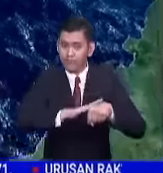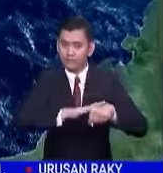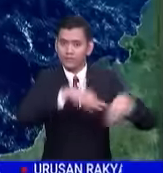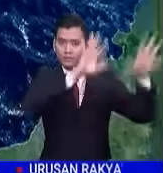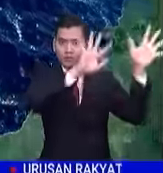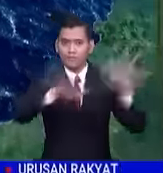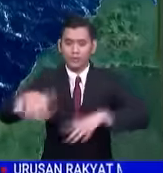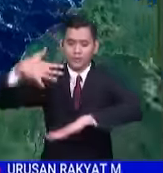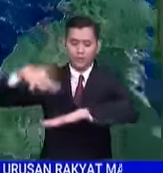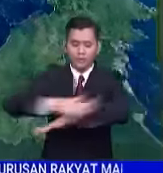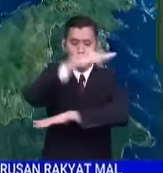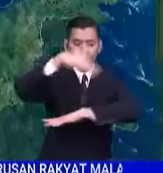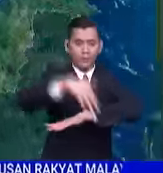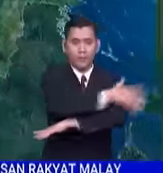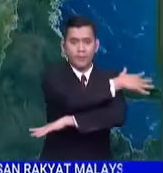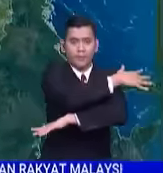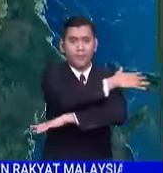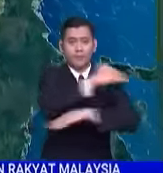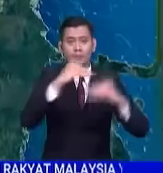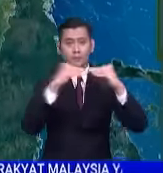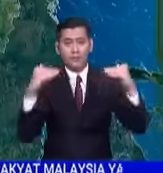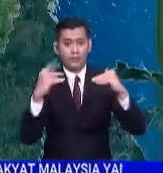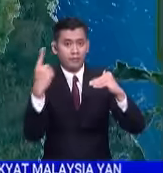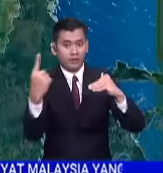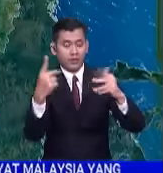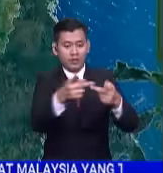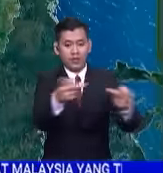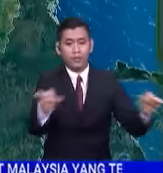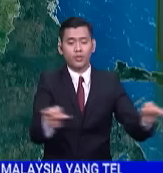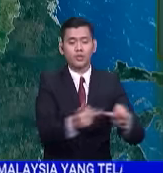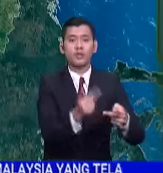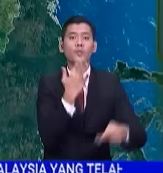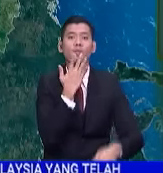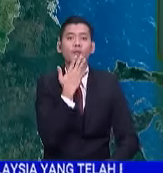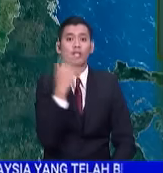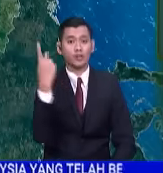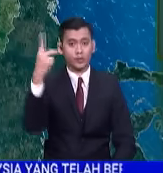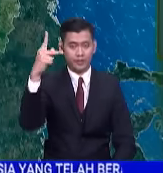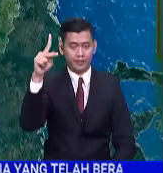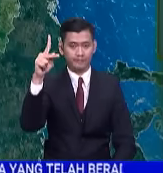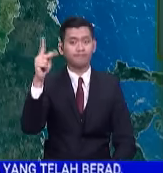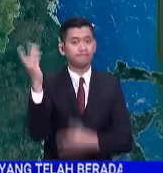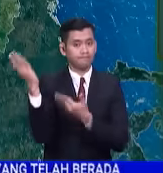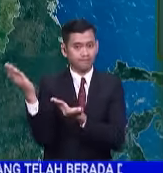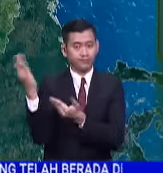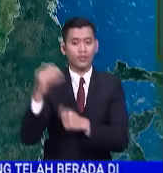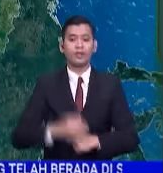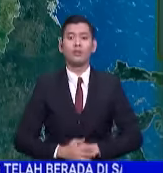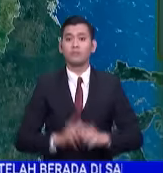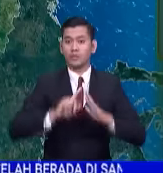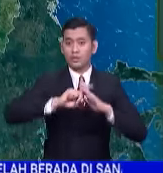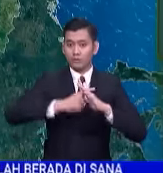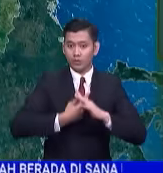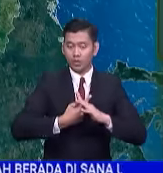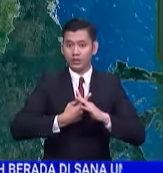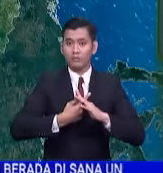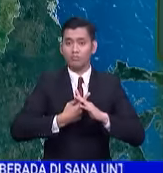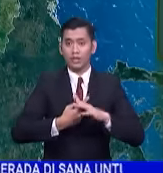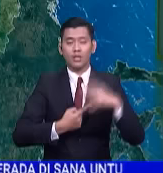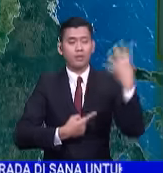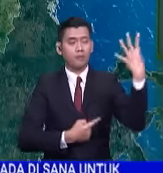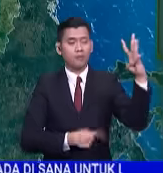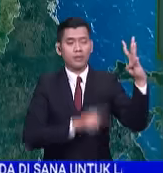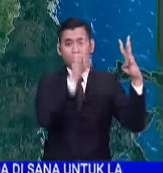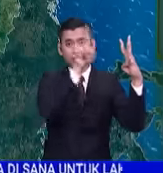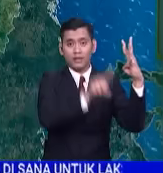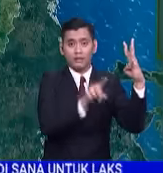angin kencang dan laut bergelar peringkat pertama di kawasan-kawasan yang berwarna kuning yang berkuat kuasa sehingga